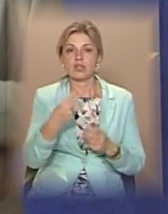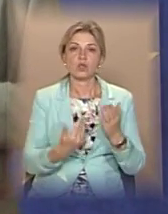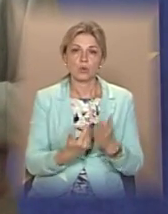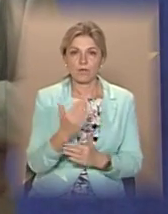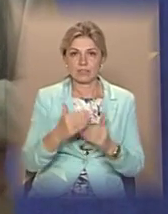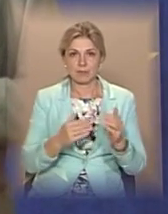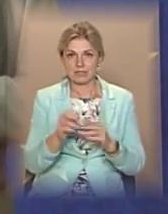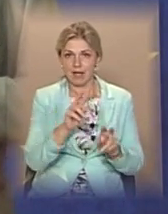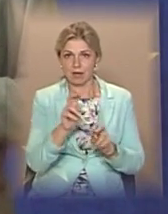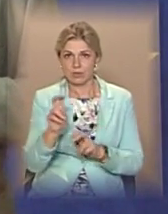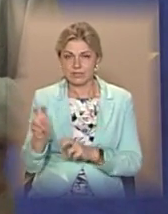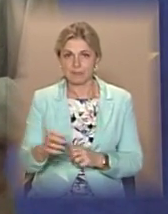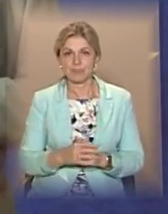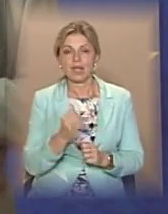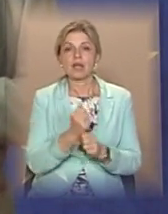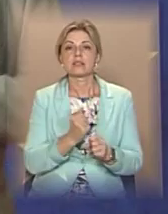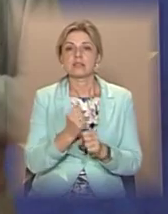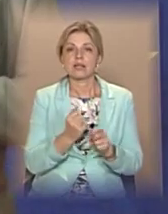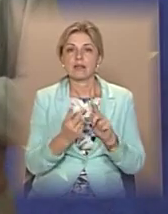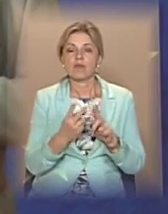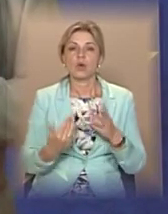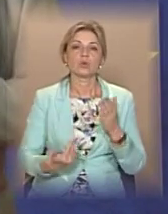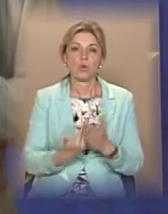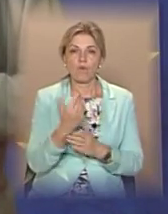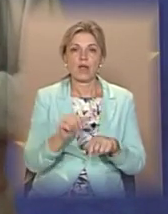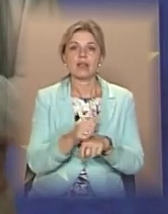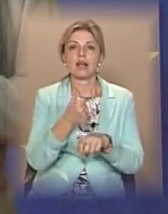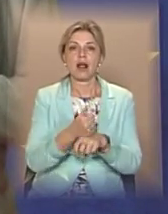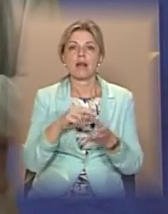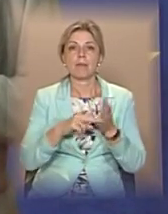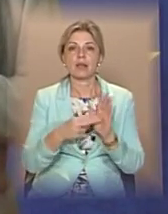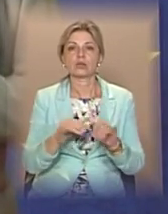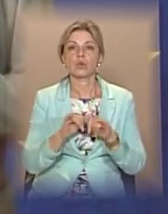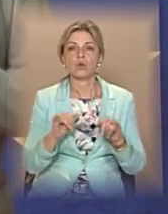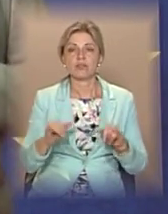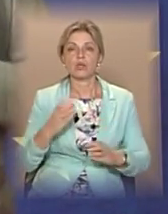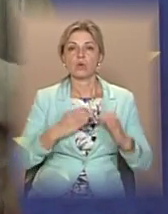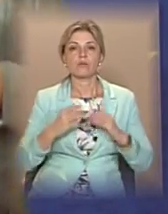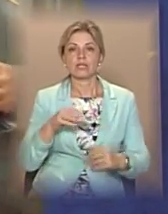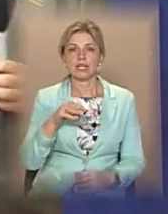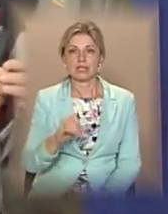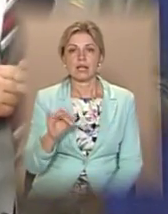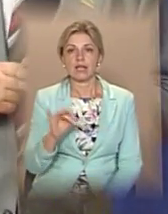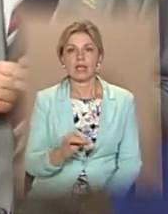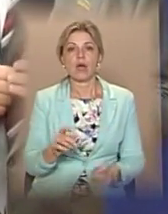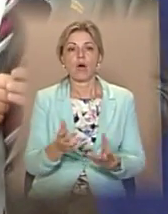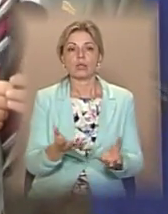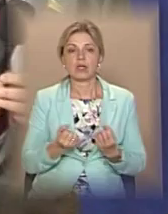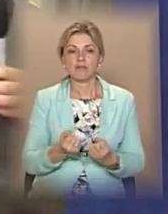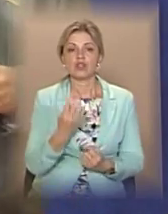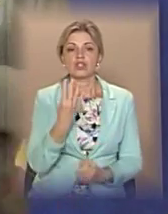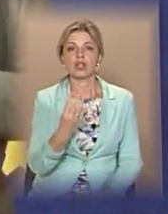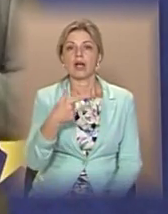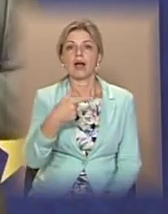спеціальностей. Ми розробили новий генеральний план розвитку університету і отримали 4